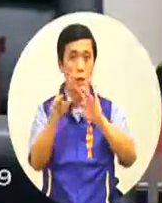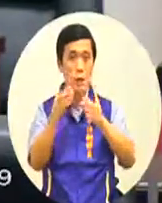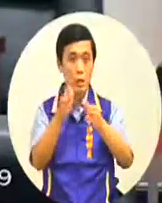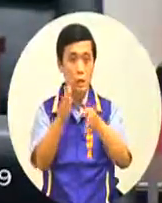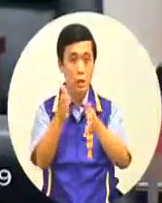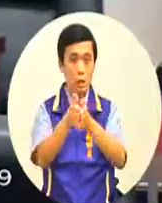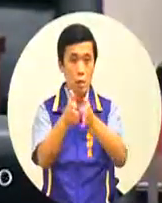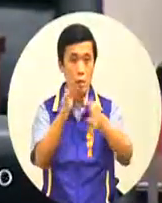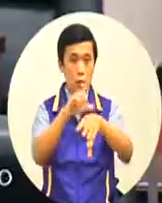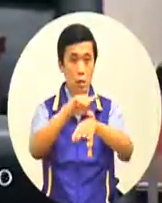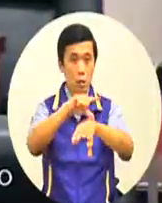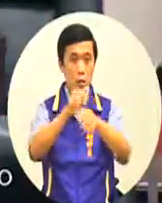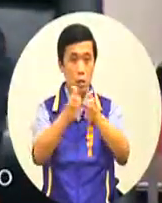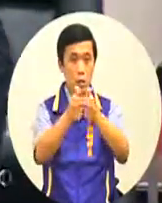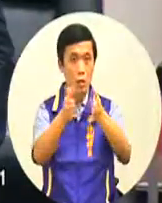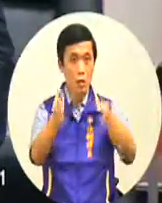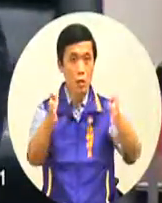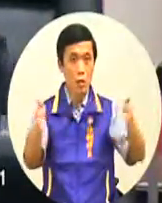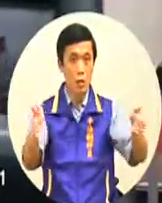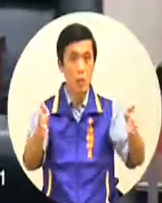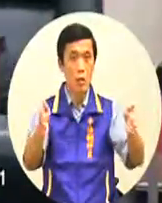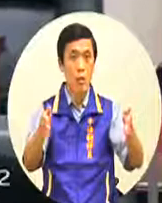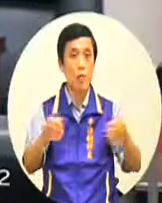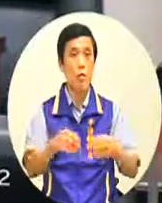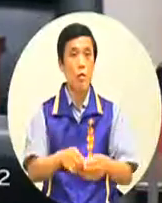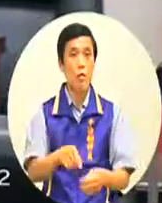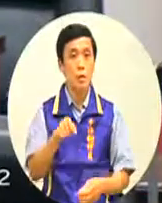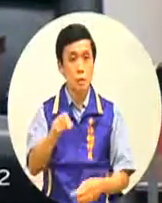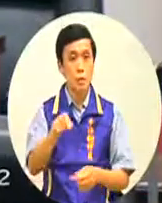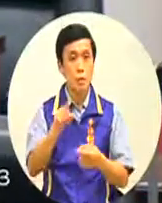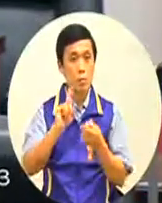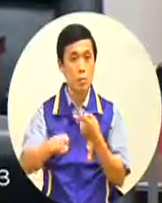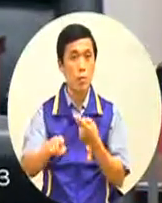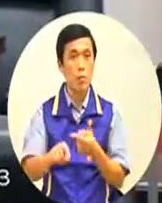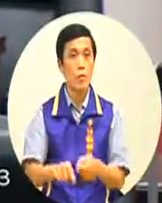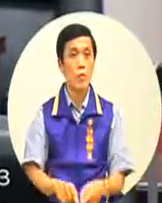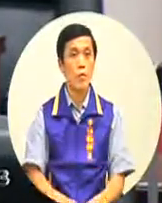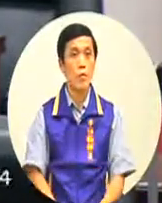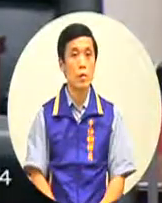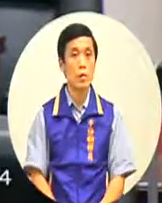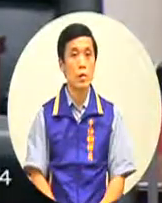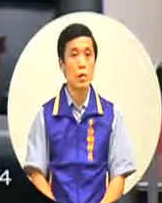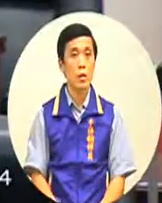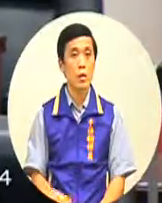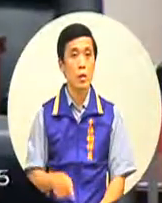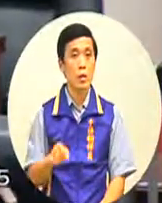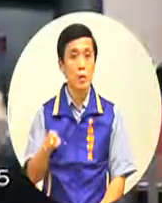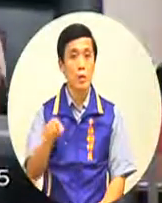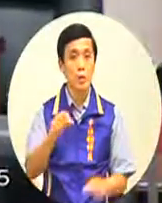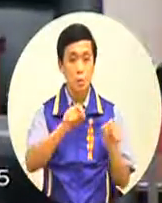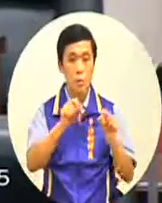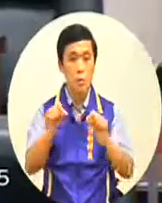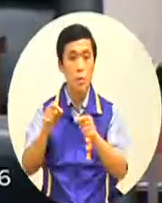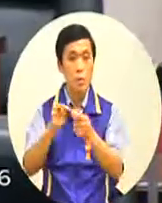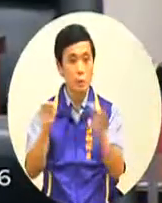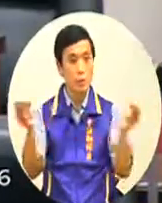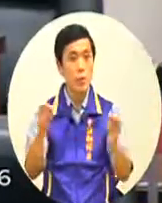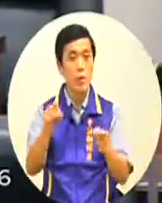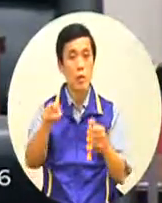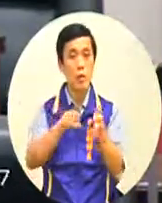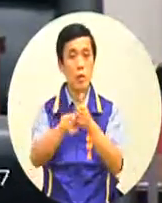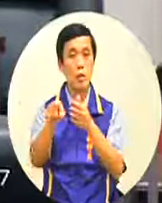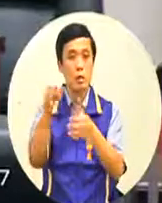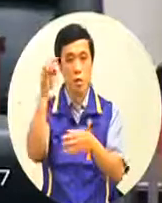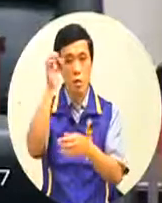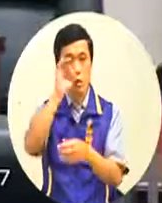伸来换算，这是唔对的啊。啊，无伊现在拖遐久，伊就直接跟你讲得啦，伊才会拖遐